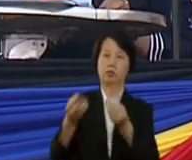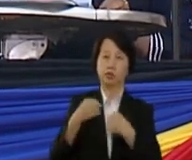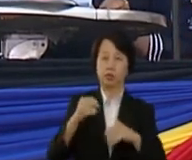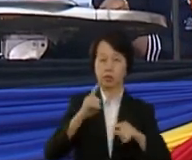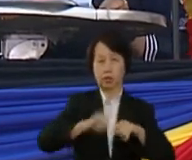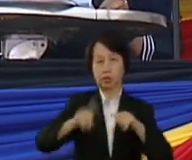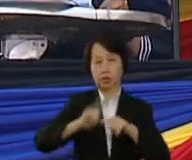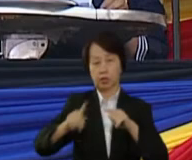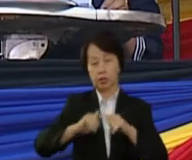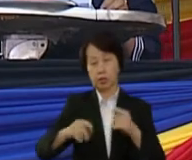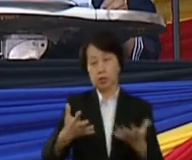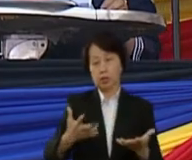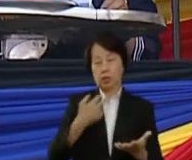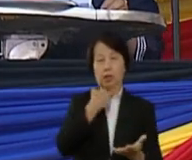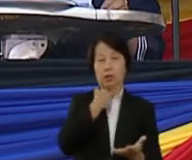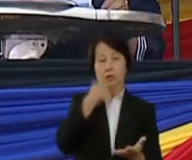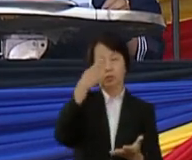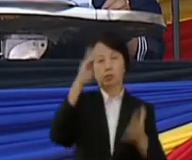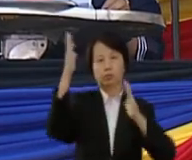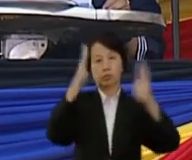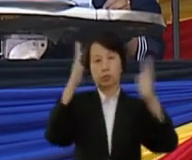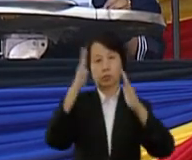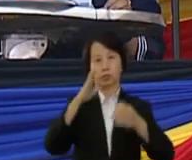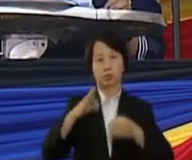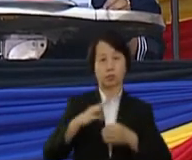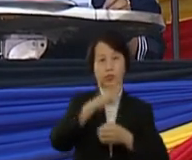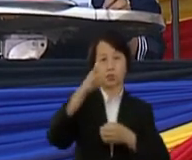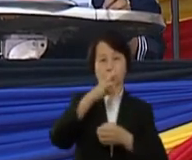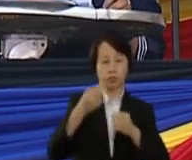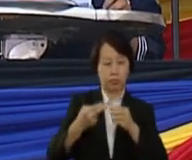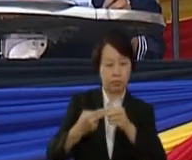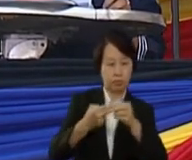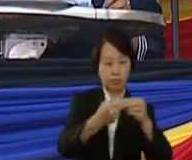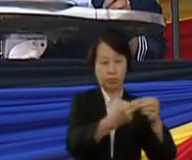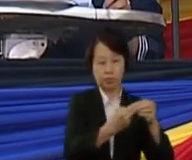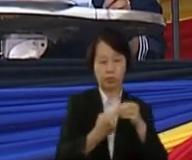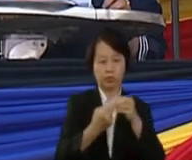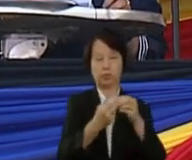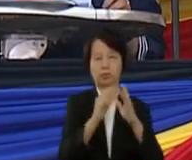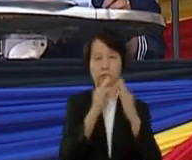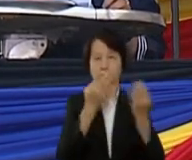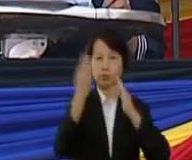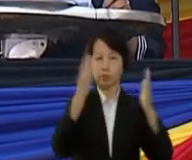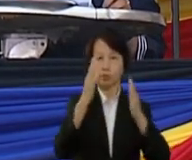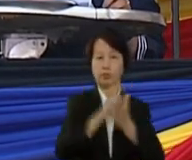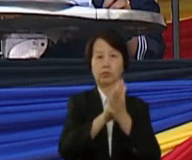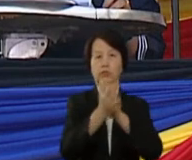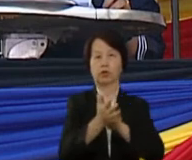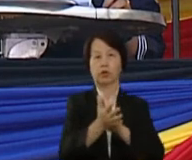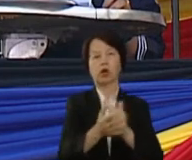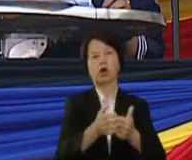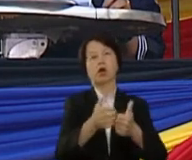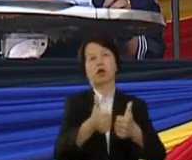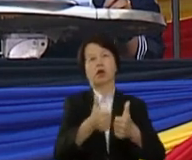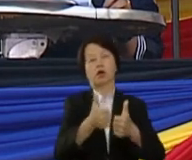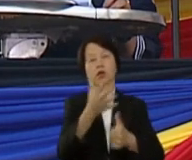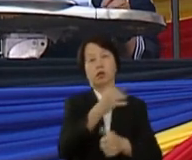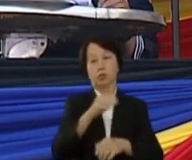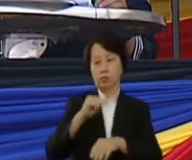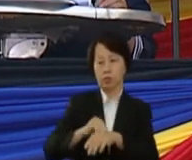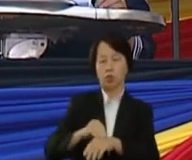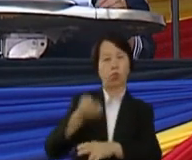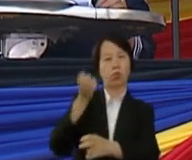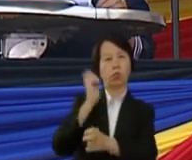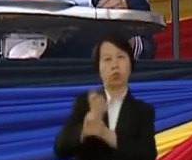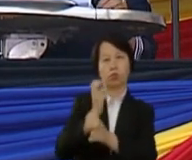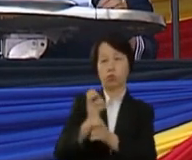pelbagai implikasi kepada negara, semangat kesatuan keluarga Malaysia menjadi penawar tatkala saat